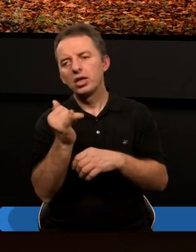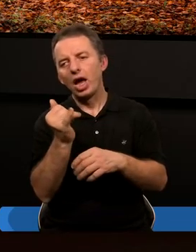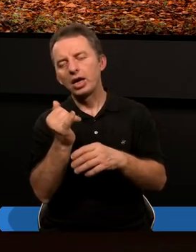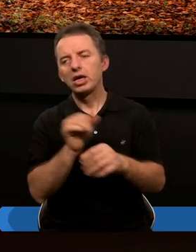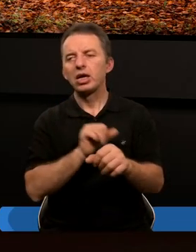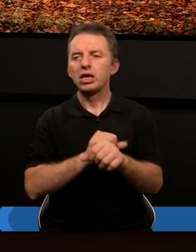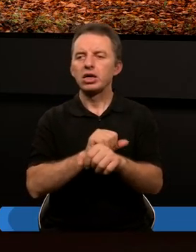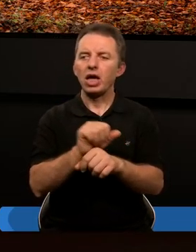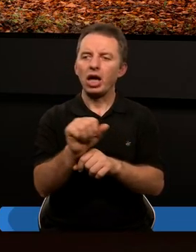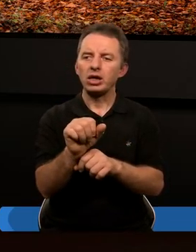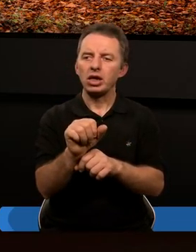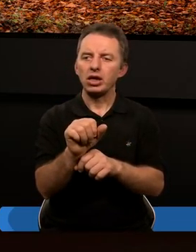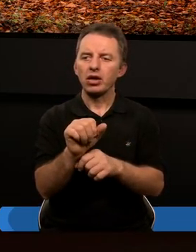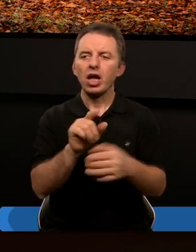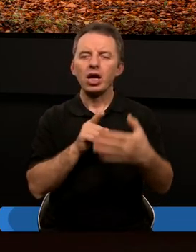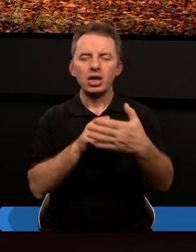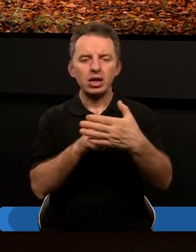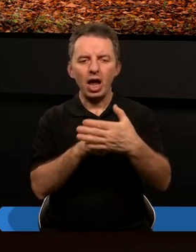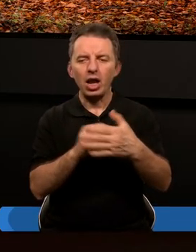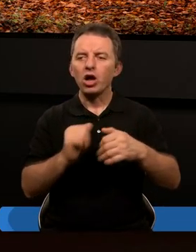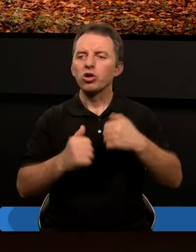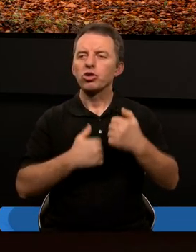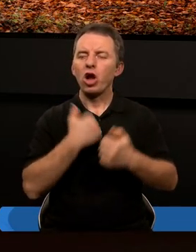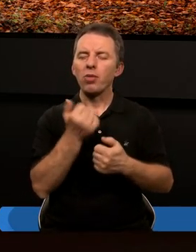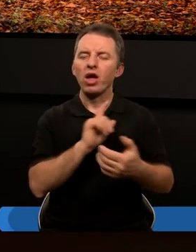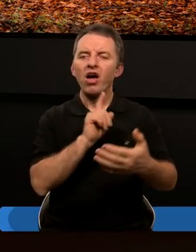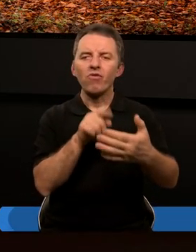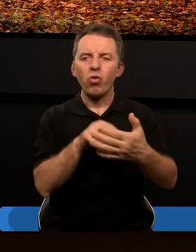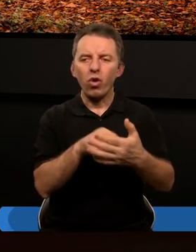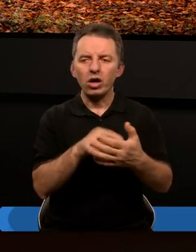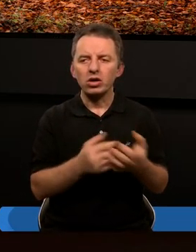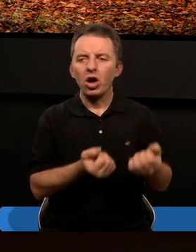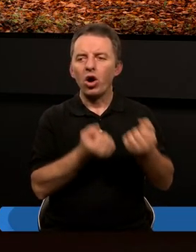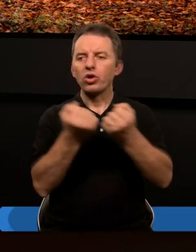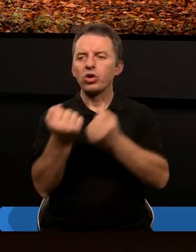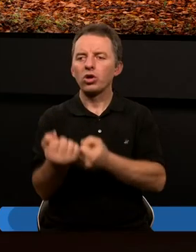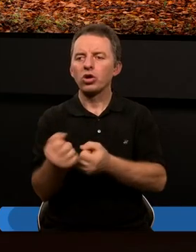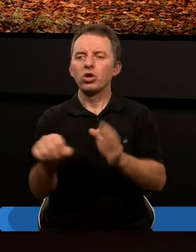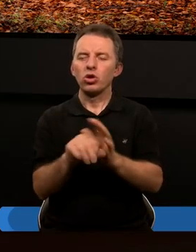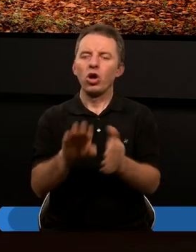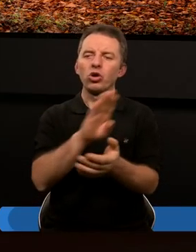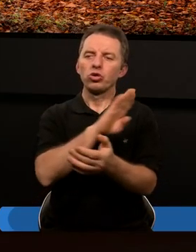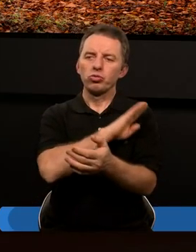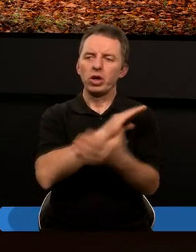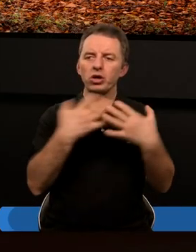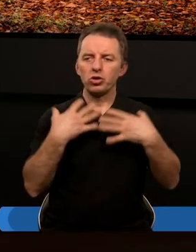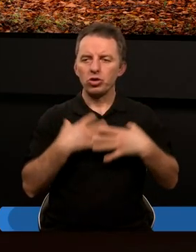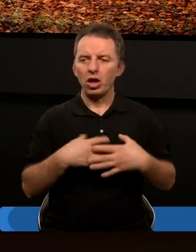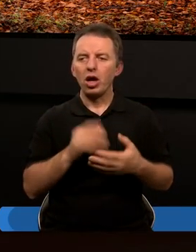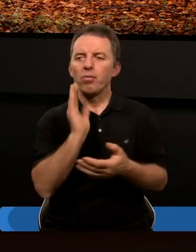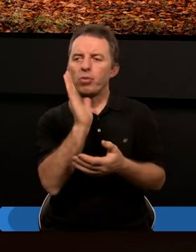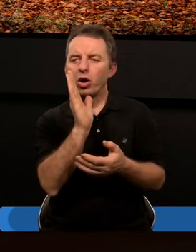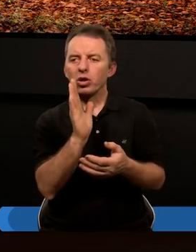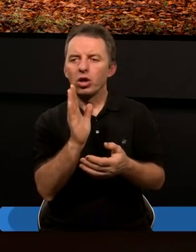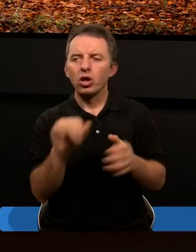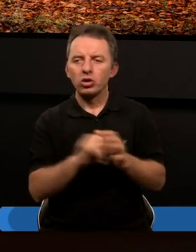cel, żeby właśnie odnosić się do śmierci ciała, a potem do